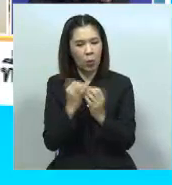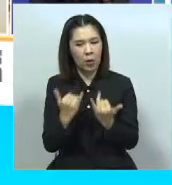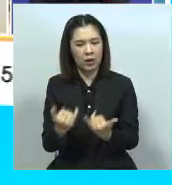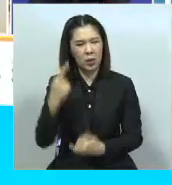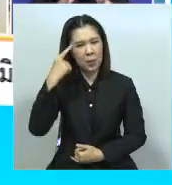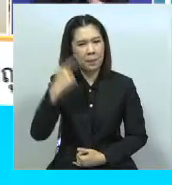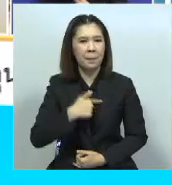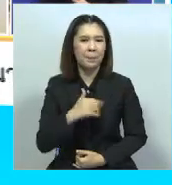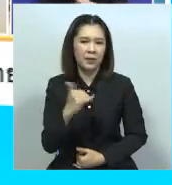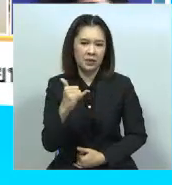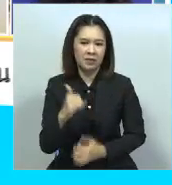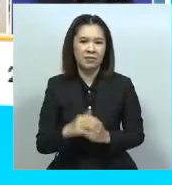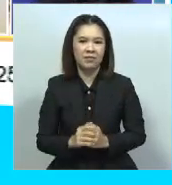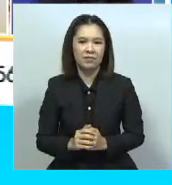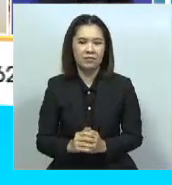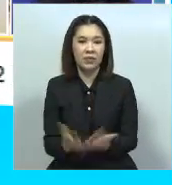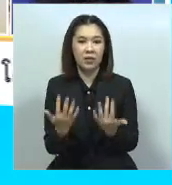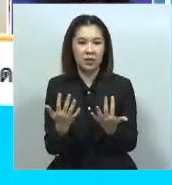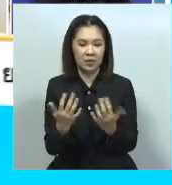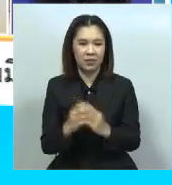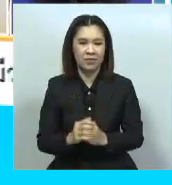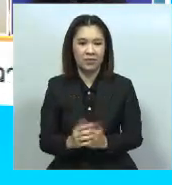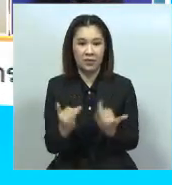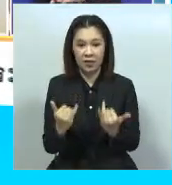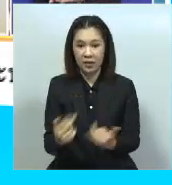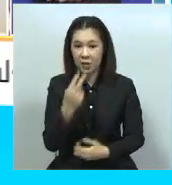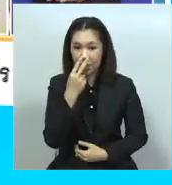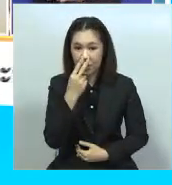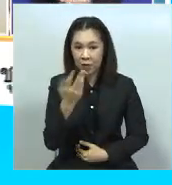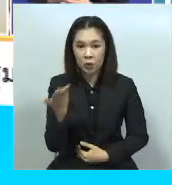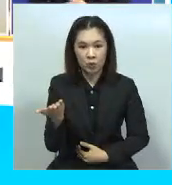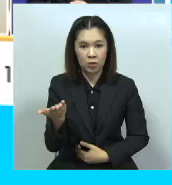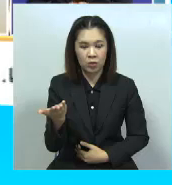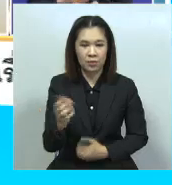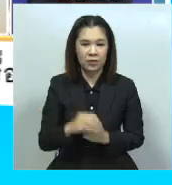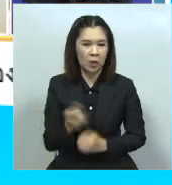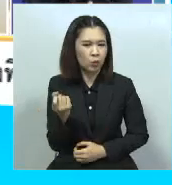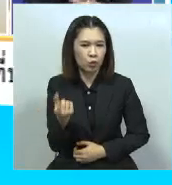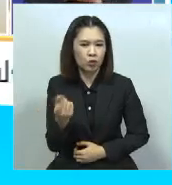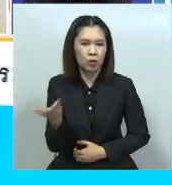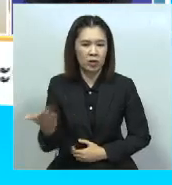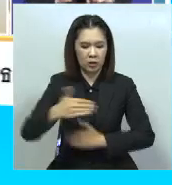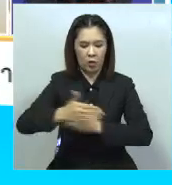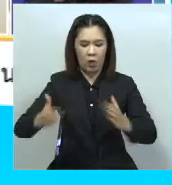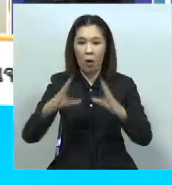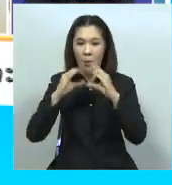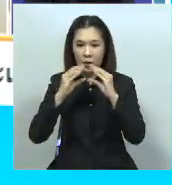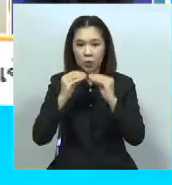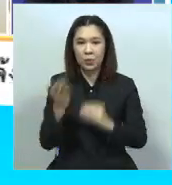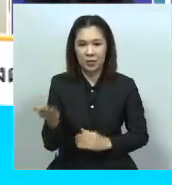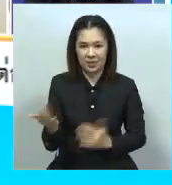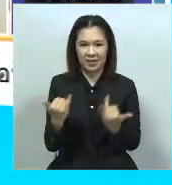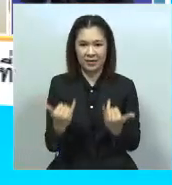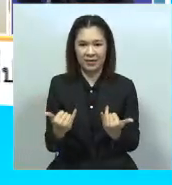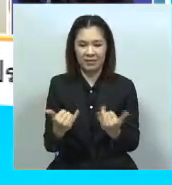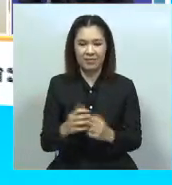อันนี้ยังไม่แน่ใจนะต้องรอความคืบหน้า เดี๋ยวช่วงนี้เดี๋ยวจะพาคุณผู้ชมไปติดตามบรรยากาศสดๆกันก่อนเลยนะคะที่ห้องประชุม TOT นะคะเดี๋ยวเ